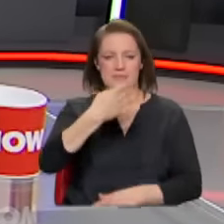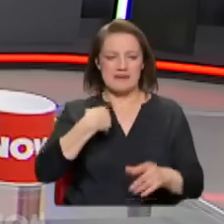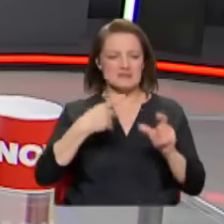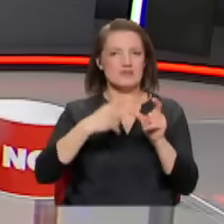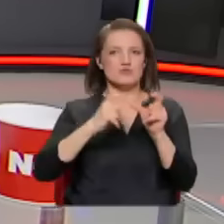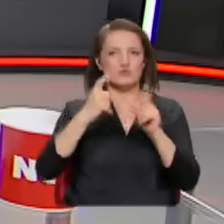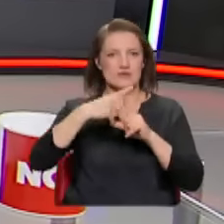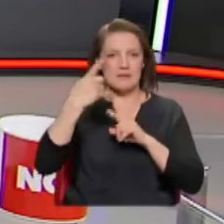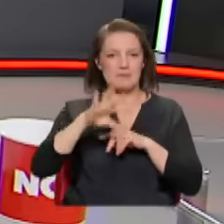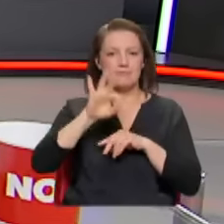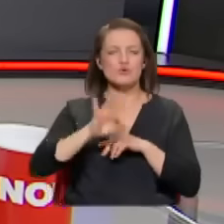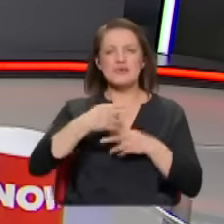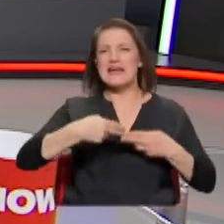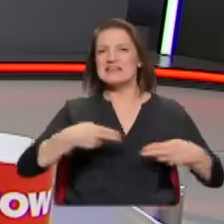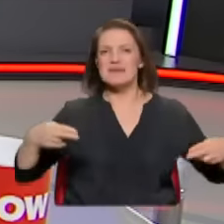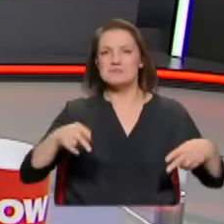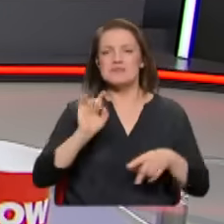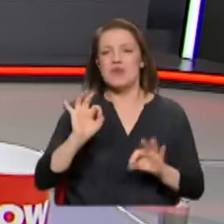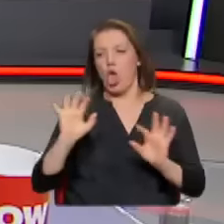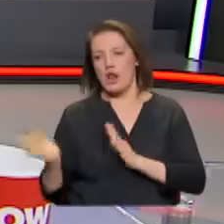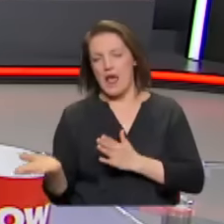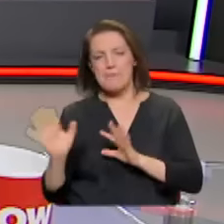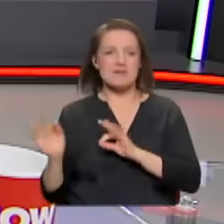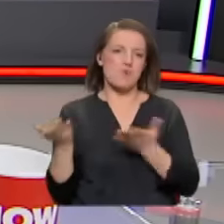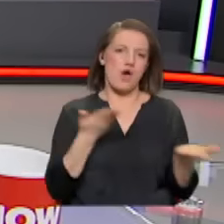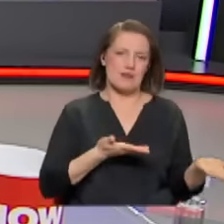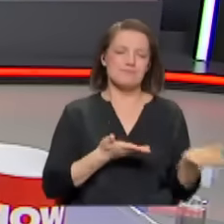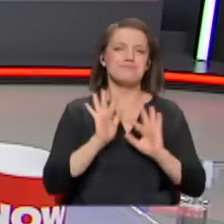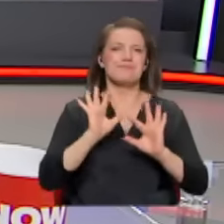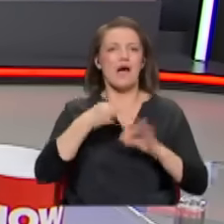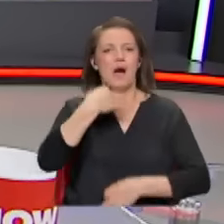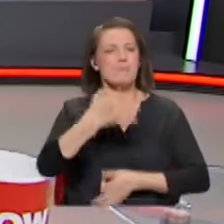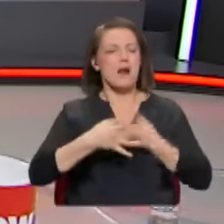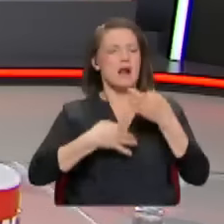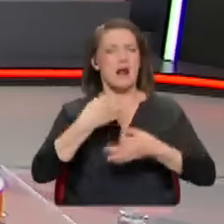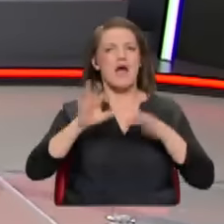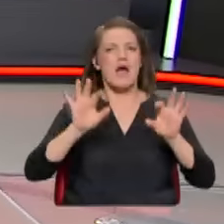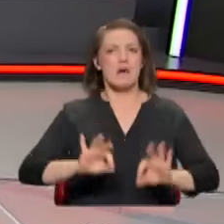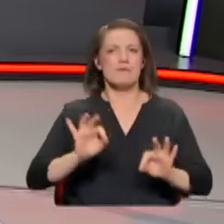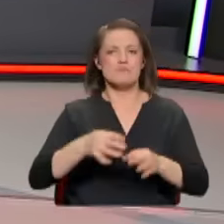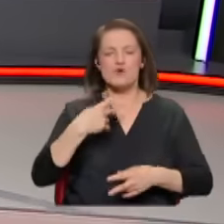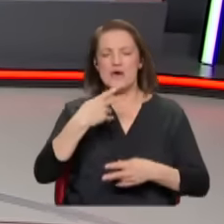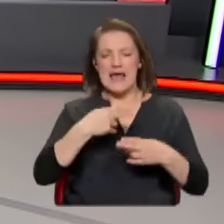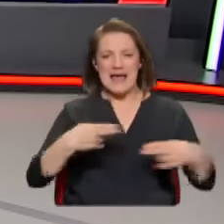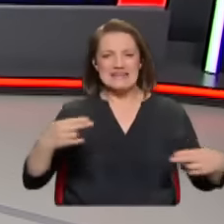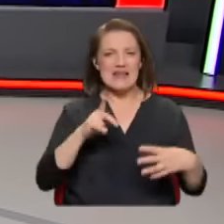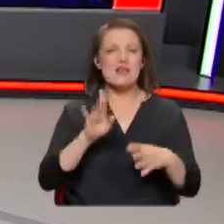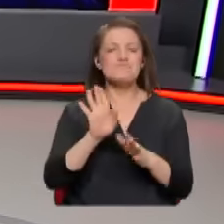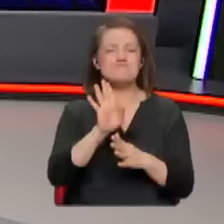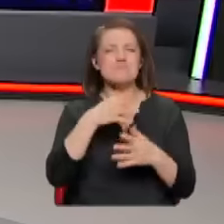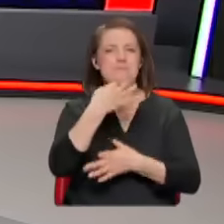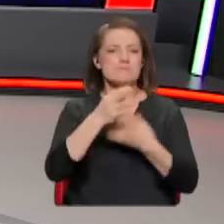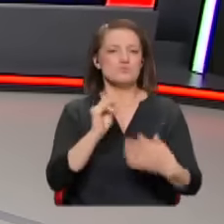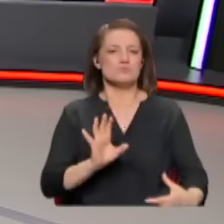bugünkü etiketimiz bir öyle bir böyle. Haberlere hemen geçelim. Zaten bu etiket haberlerle çok ilgili.